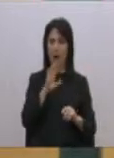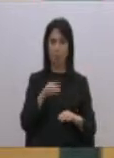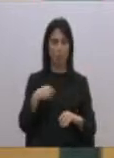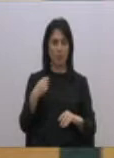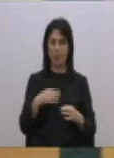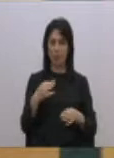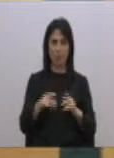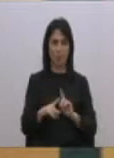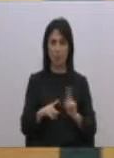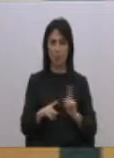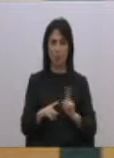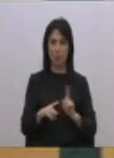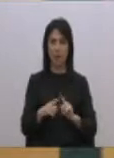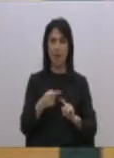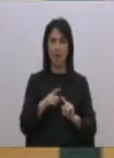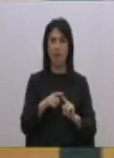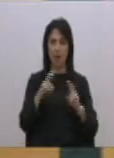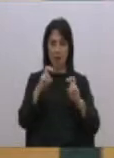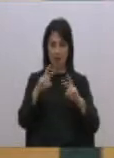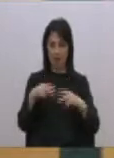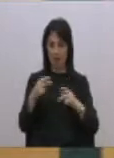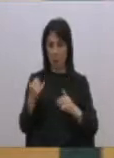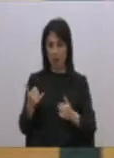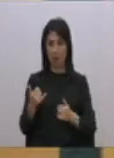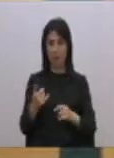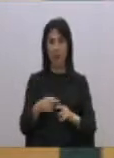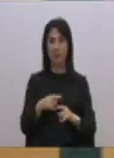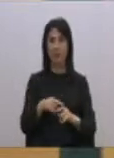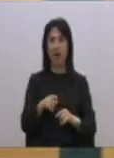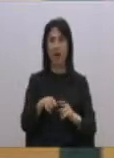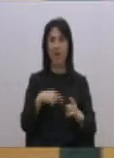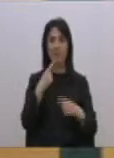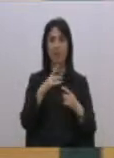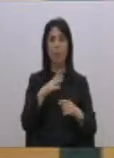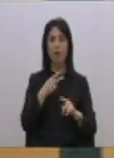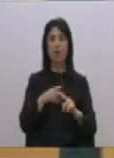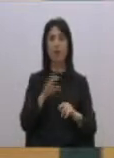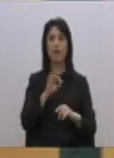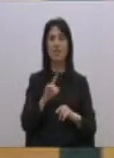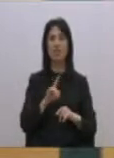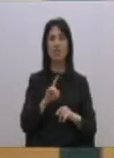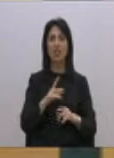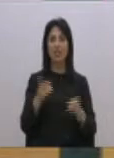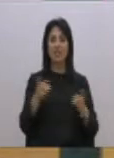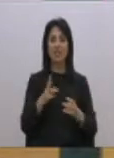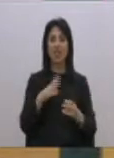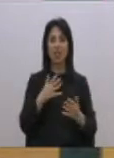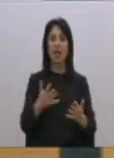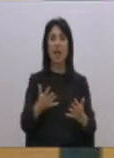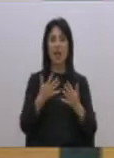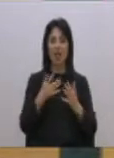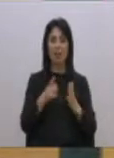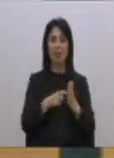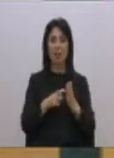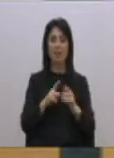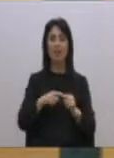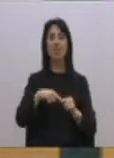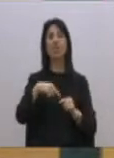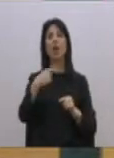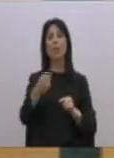სტრასბურგის სასამართლოს, ეს გადავამოწმე. Da, აქ საუბარი იყო იმაზე, რომ საჭირო იყო ეფექტიანი გამოძიების